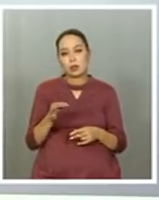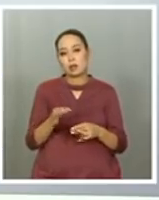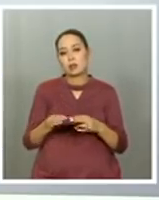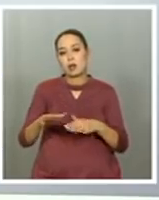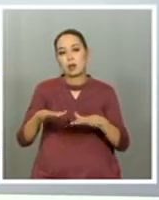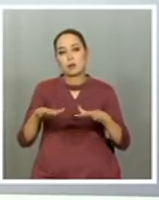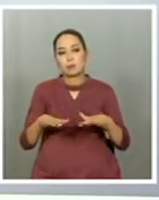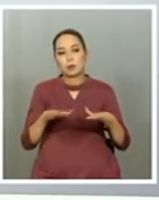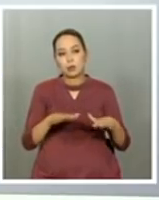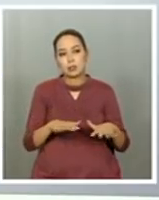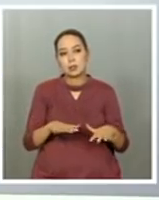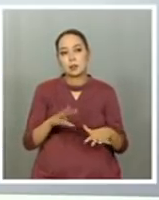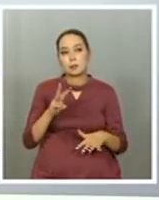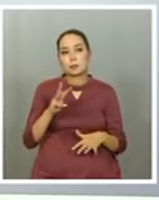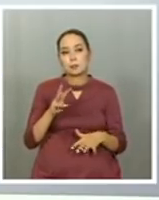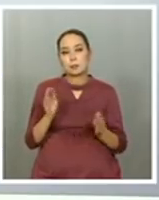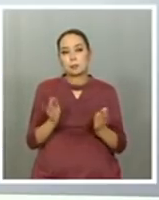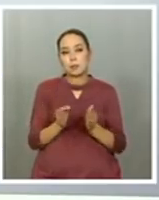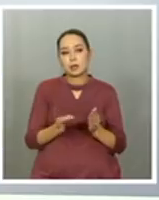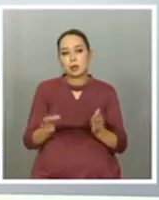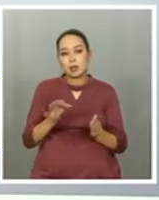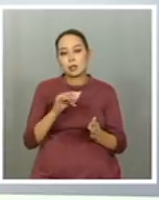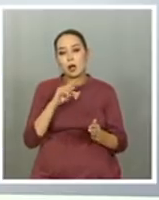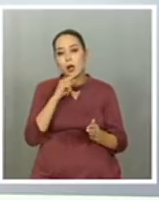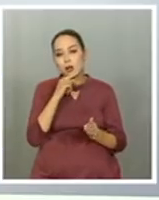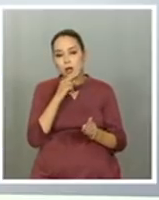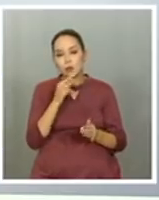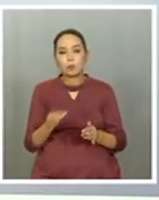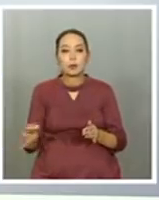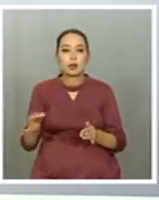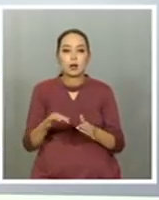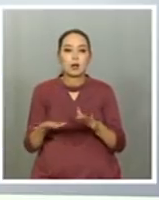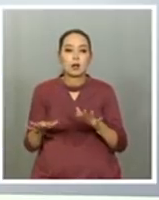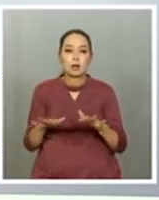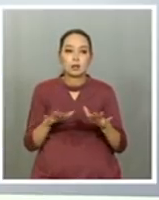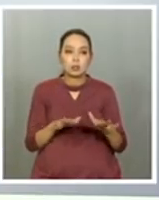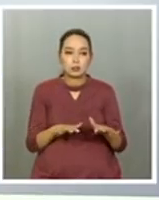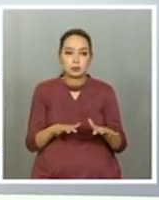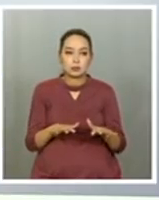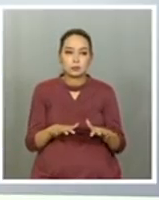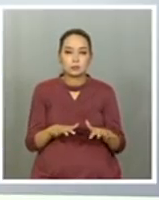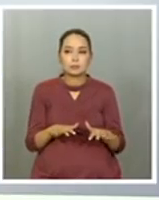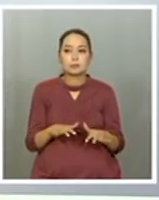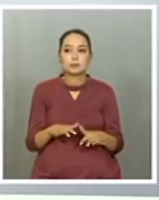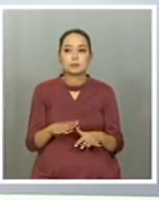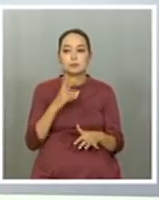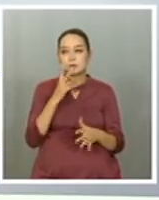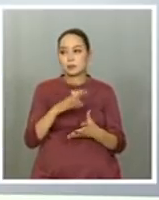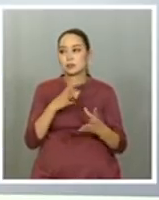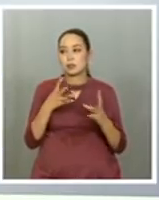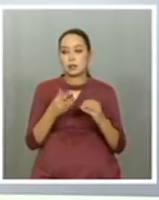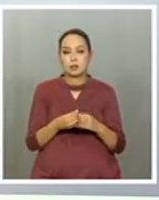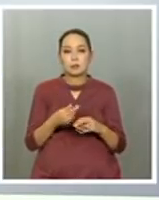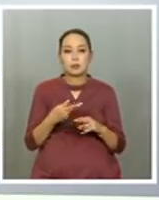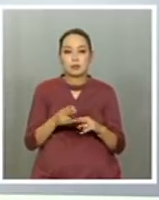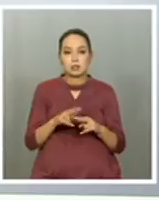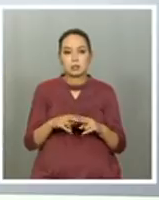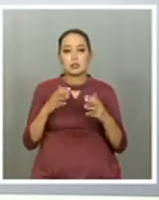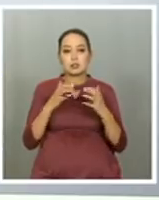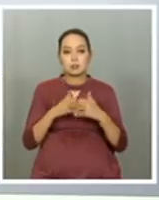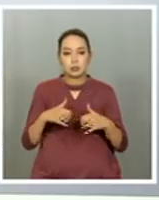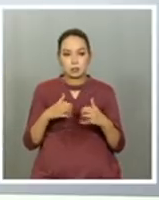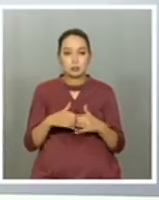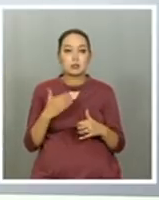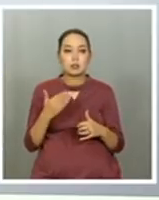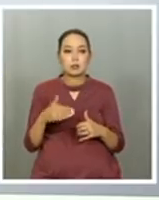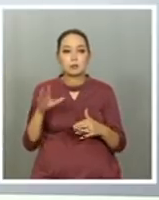аймақ, микроаймақ және экономикалық аудан. Өткен тақырыптарымызда біз жалпы Қазақстан 5 экономикалық ауданға бөлінетіндігін